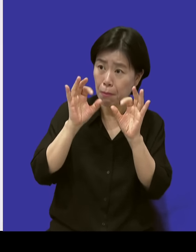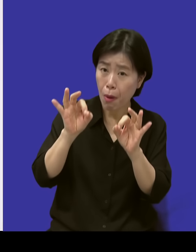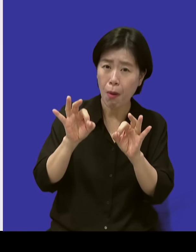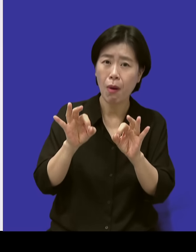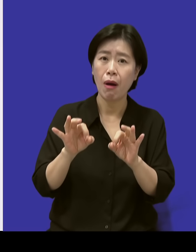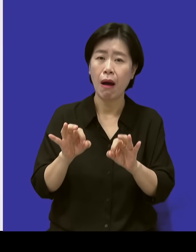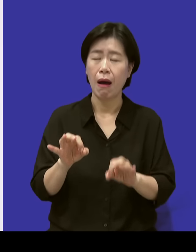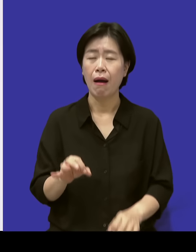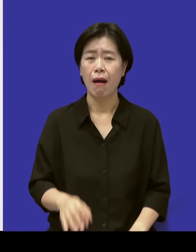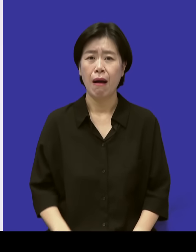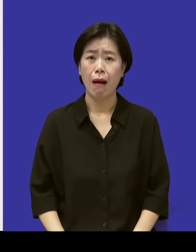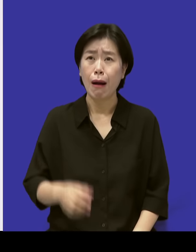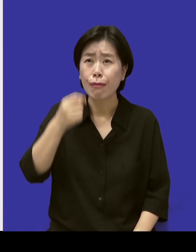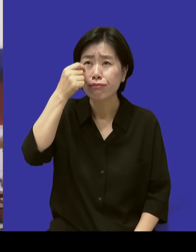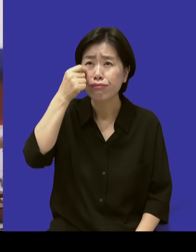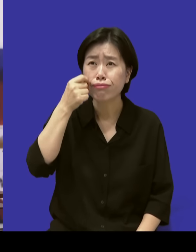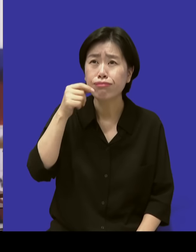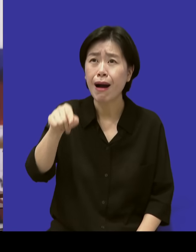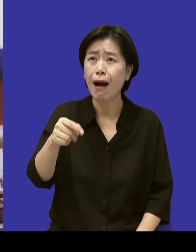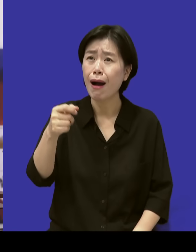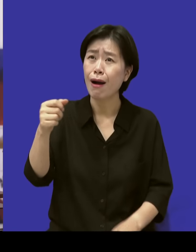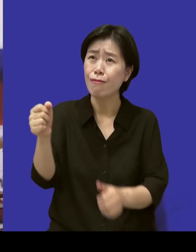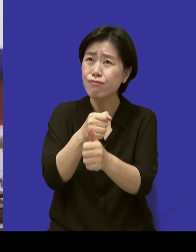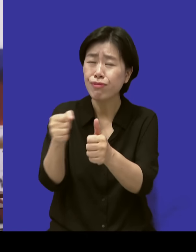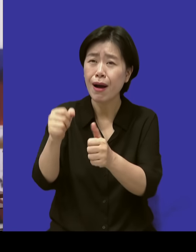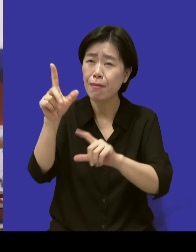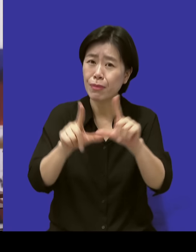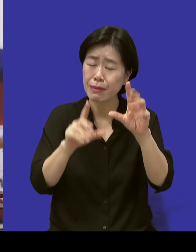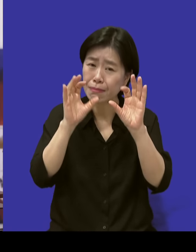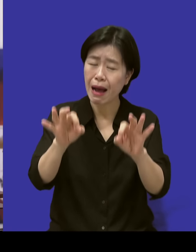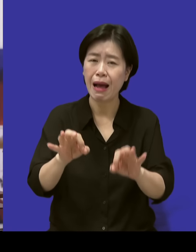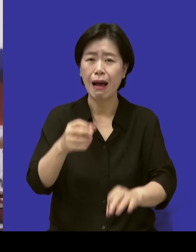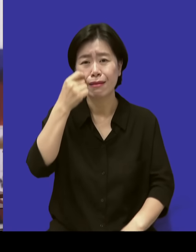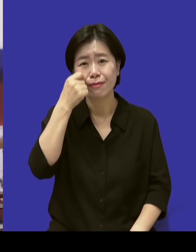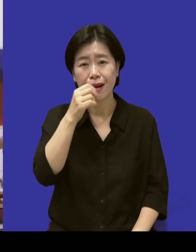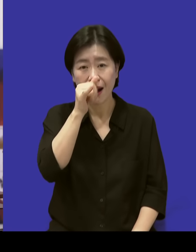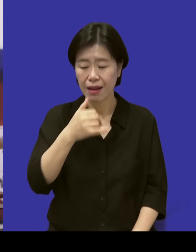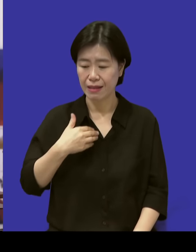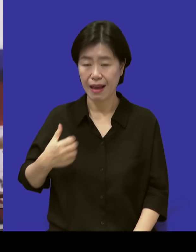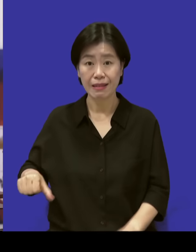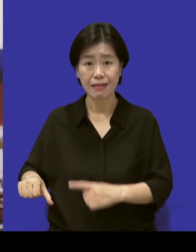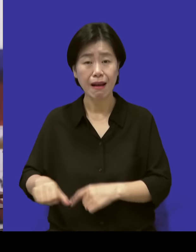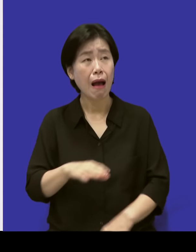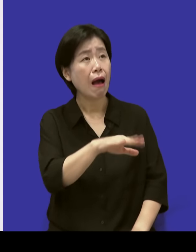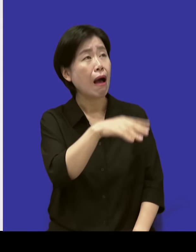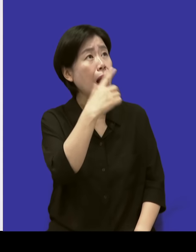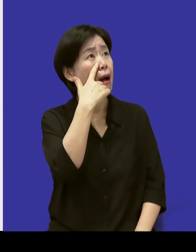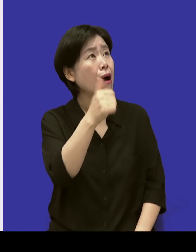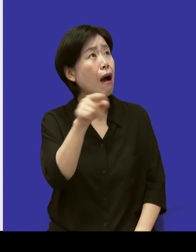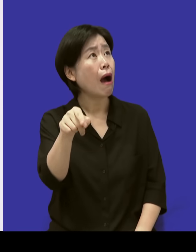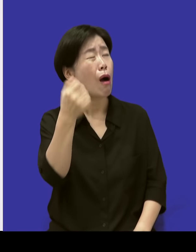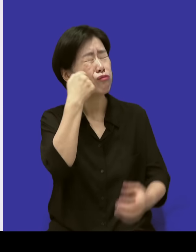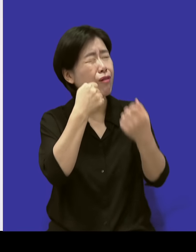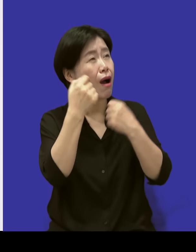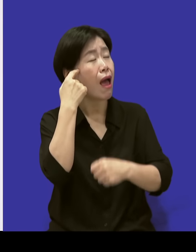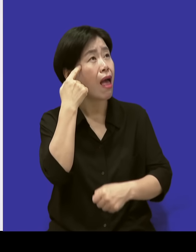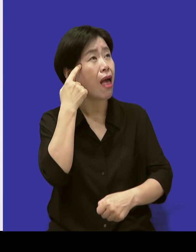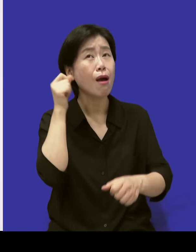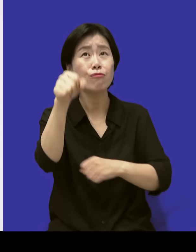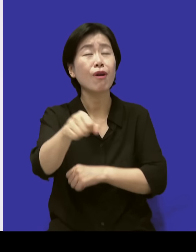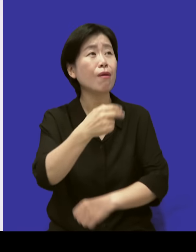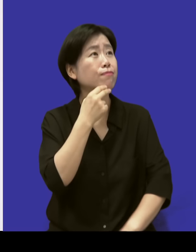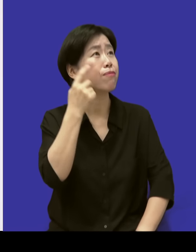있죠. 아빠는 왜 계속 맞고만 있어 예. 막 이러고 그지 속상하지. 예. 근데 그러면서 마음이 되게 상당히 안 좋았는데 네. 다음 날 방송하고